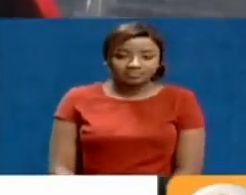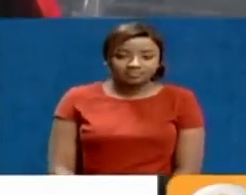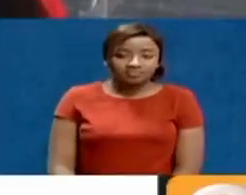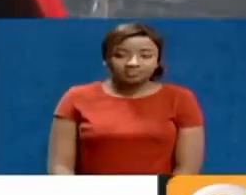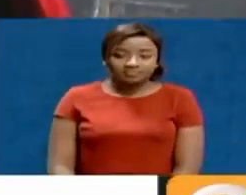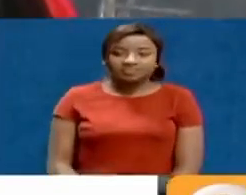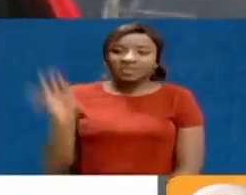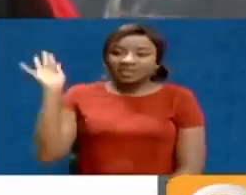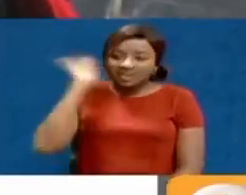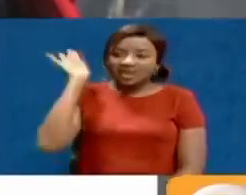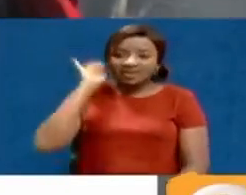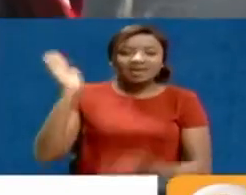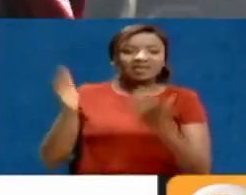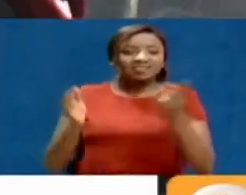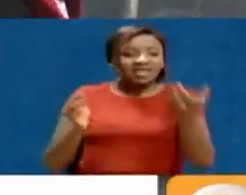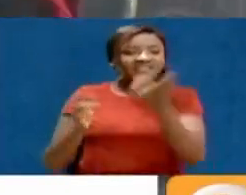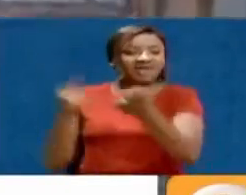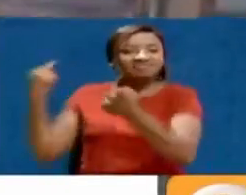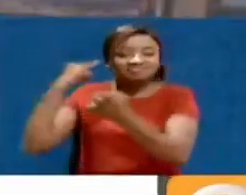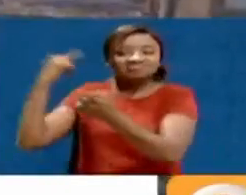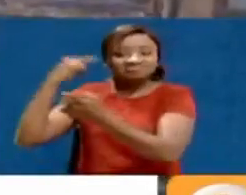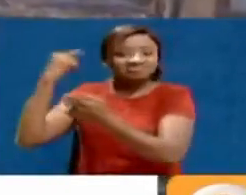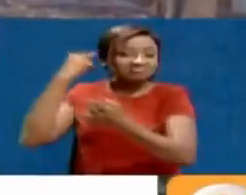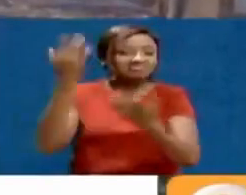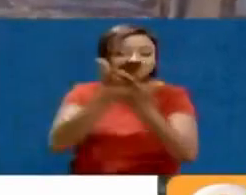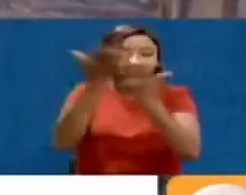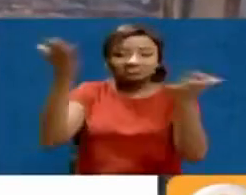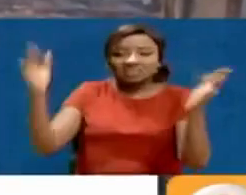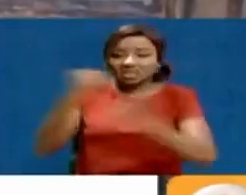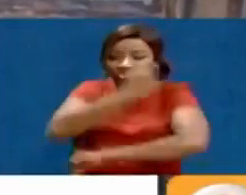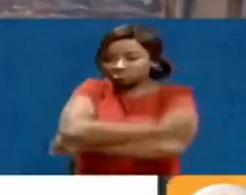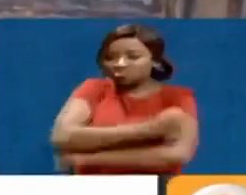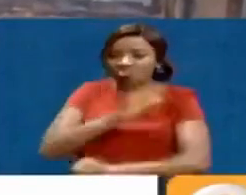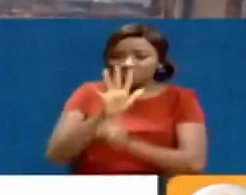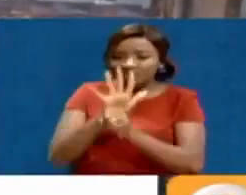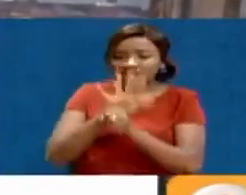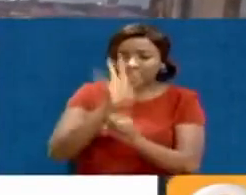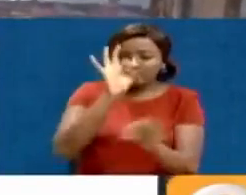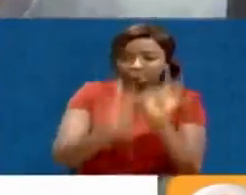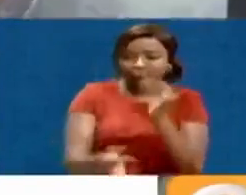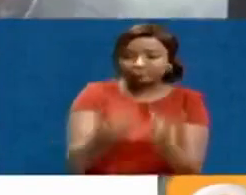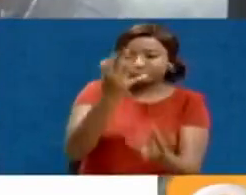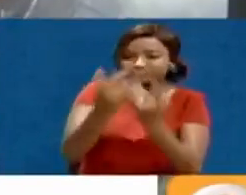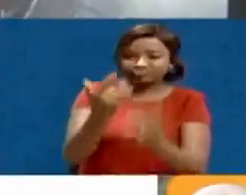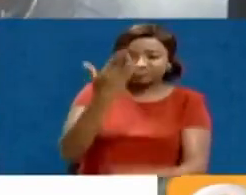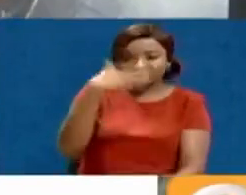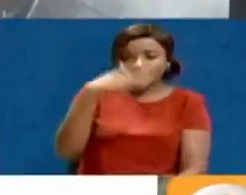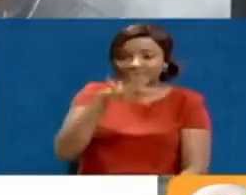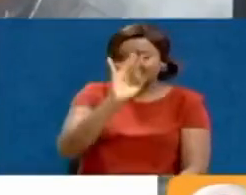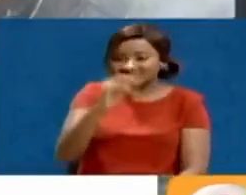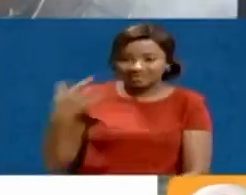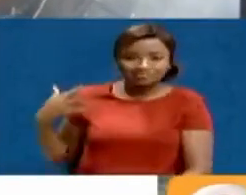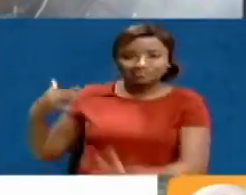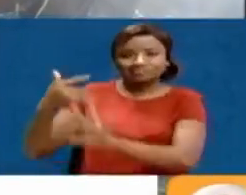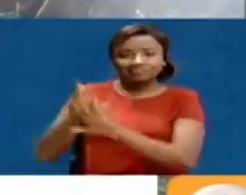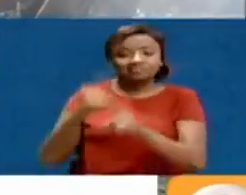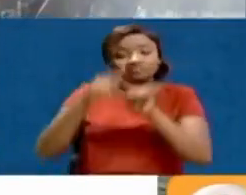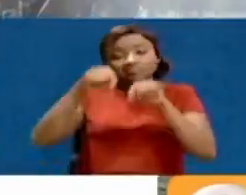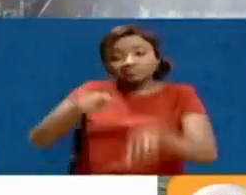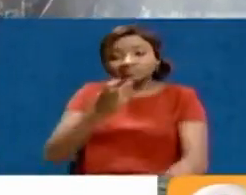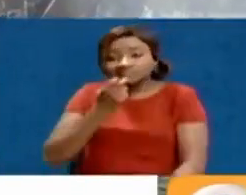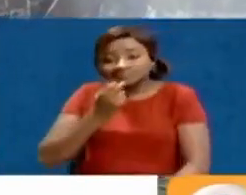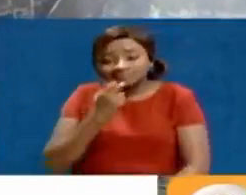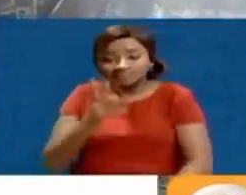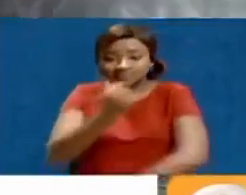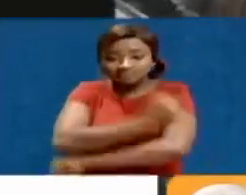Taarifa za visa vya uharibifu wa mali shuleni zimetawala vyombo vya habari kwa siku tatu mfululizo. Jumanne hii wanafunzi wa